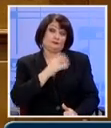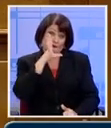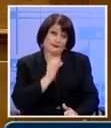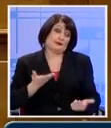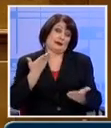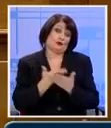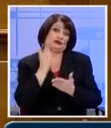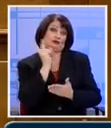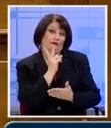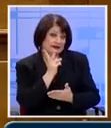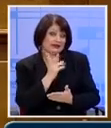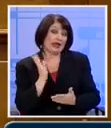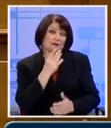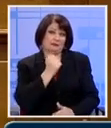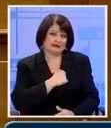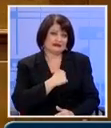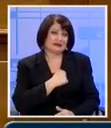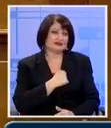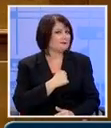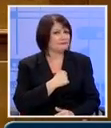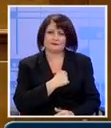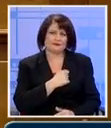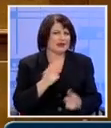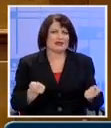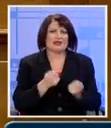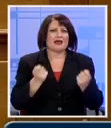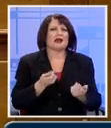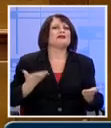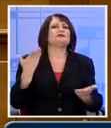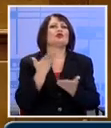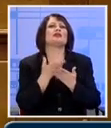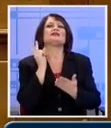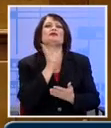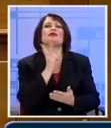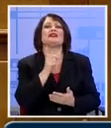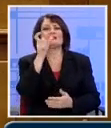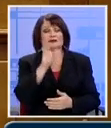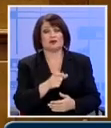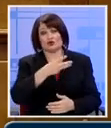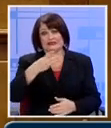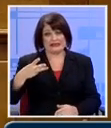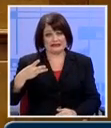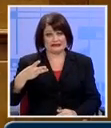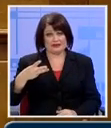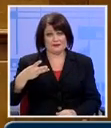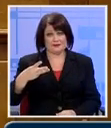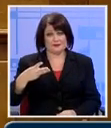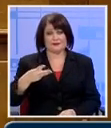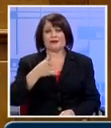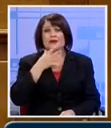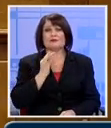ειλικρινά, δεν θα κάνατε πρόταση Μομφής σε ένα θέμα που το ίδιο το κόμμα σας βρίσκεται